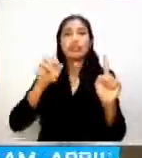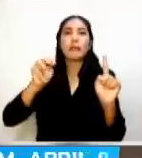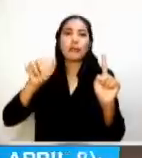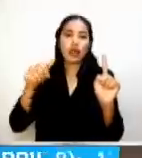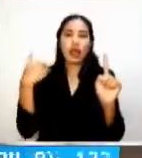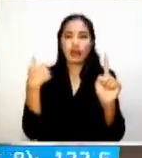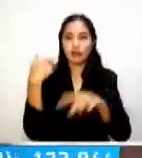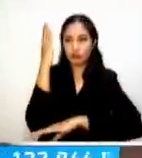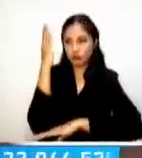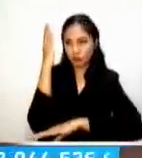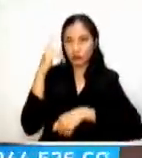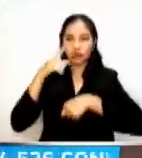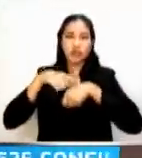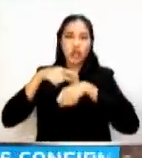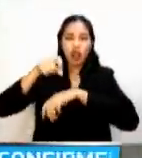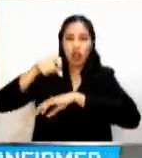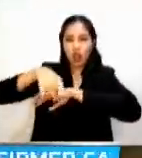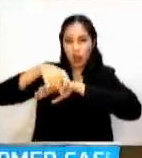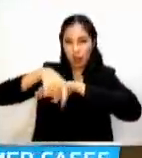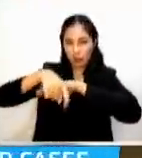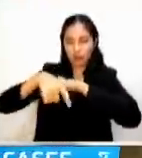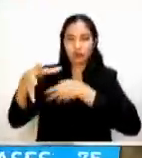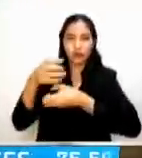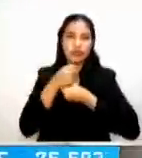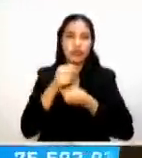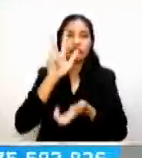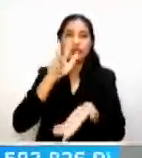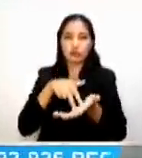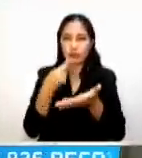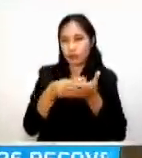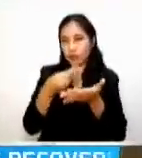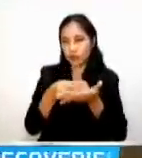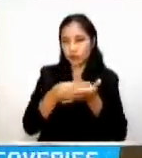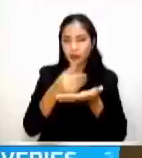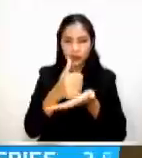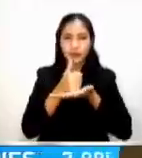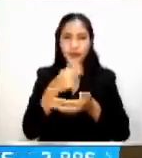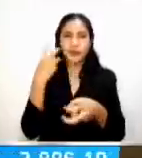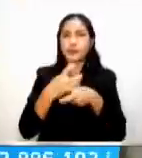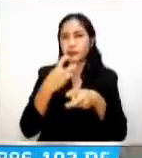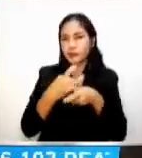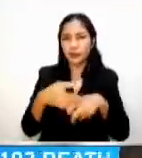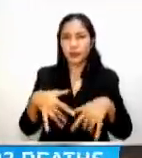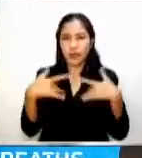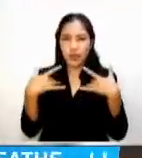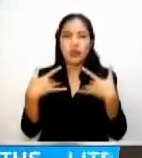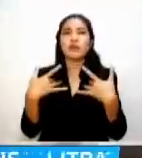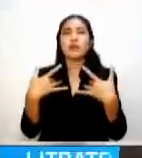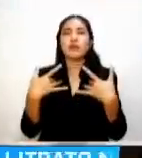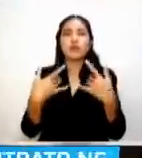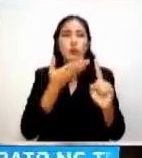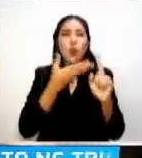11 ng gabi bago nakakuha ng 3,000 pisong ayuda. Mahirap daw talaga ang buhay ngayon, lalo't nawala na ng trabaho ang kanyang mga